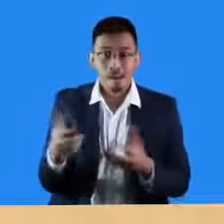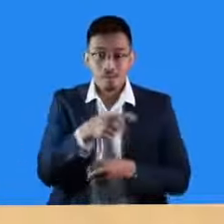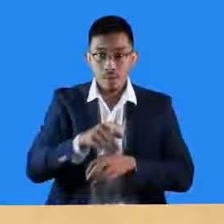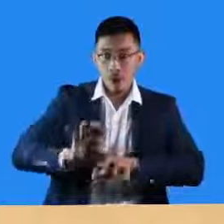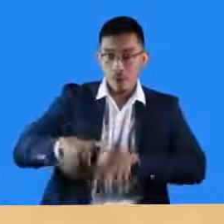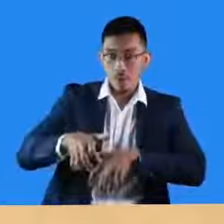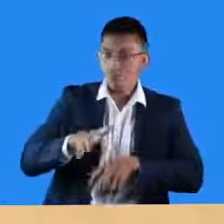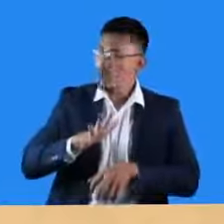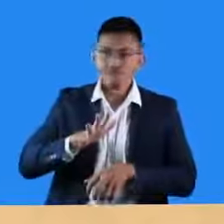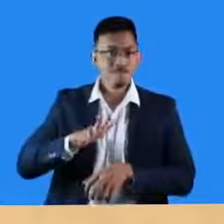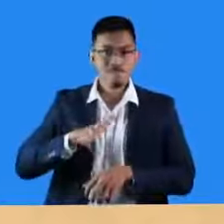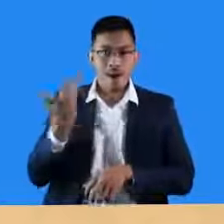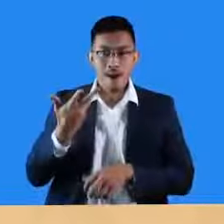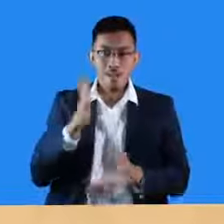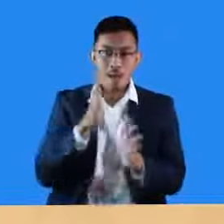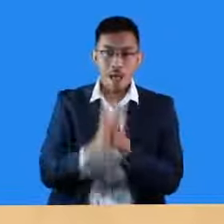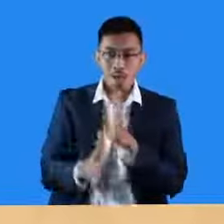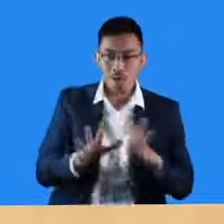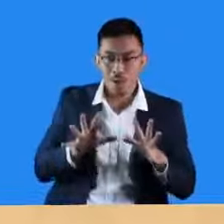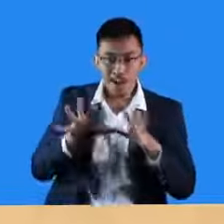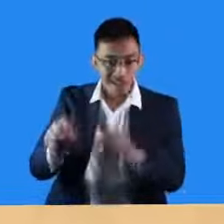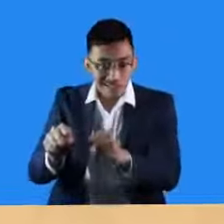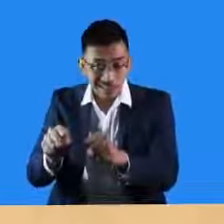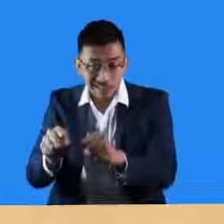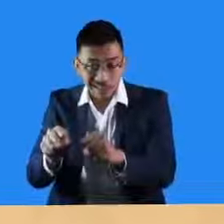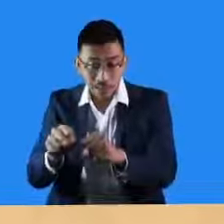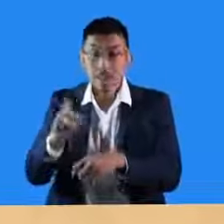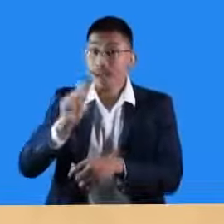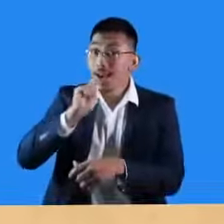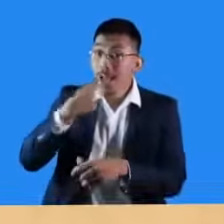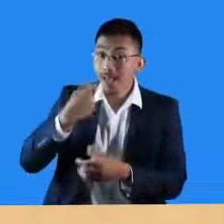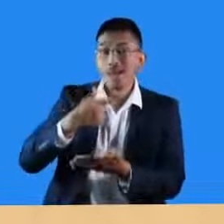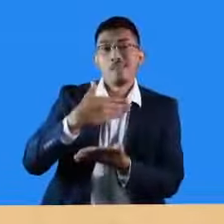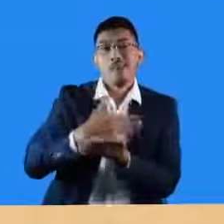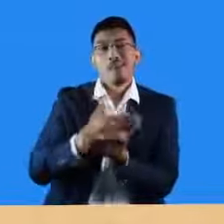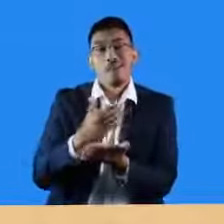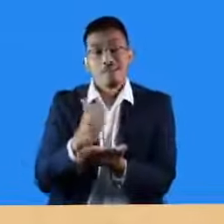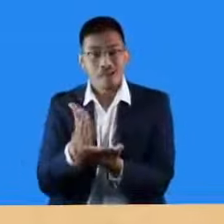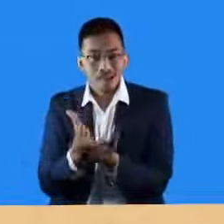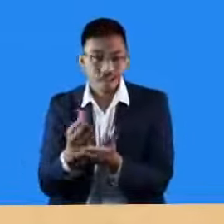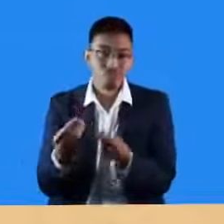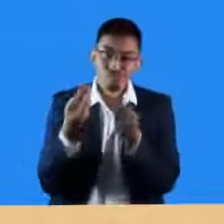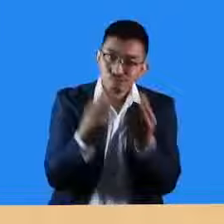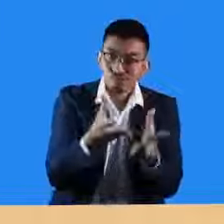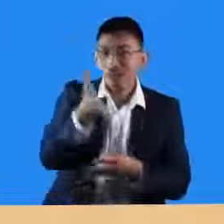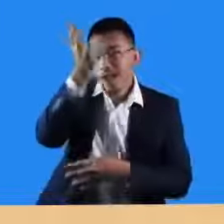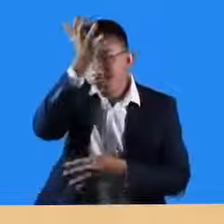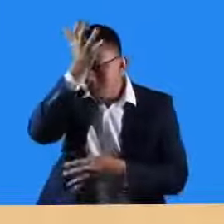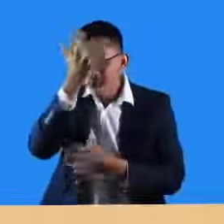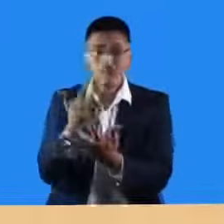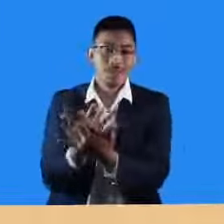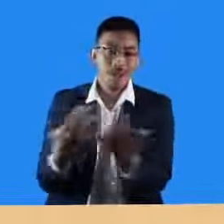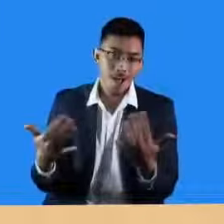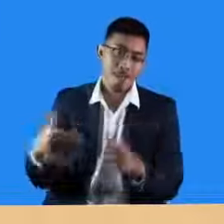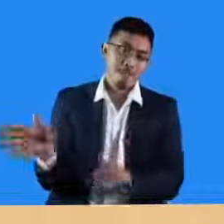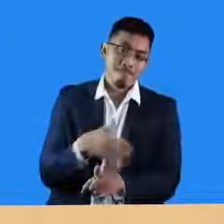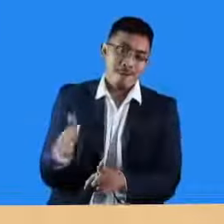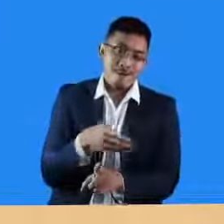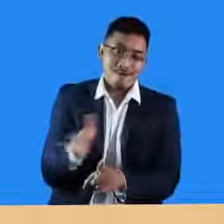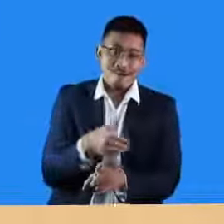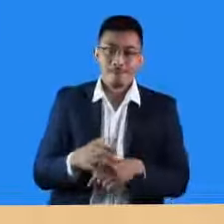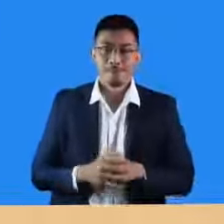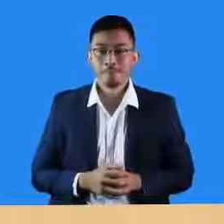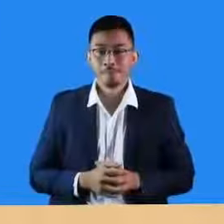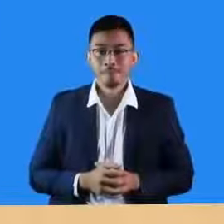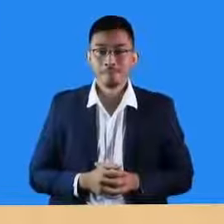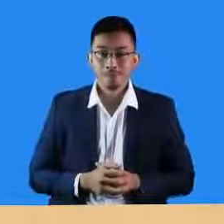Naas, harimau marah dan rusa gemuk itu pun tetap diterkamnya. Dagingnya dibagi-bagikan kepada raja dan rakyatnya untuk